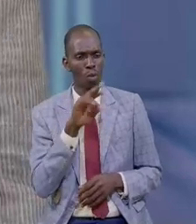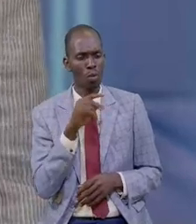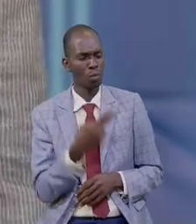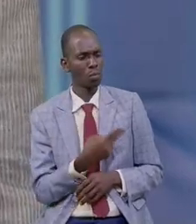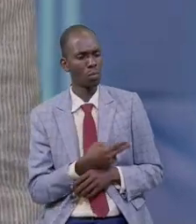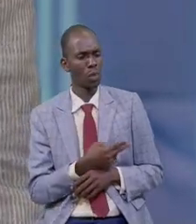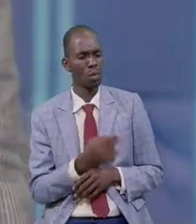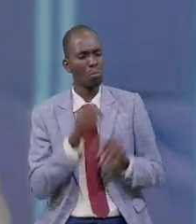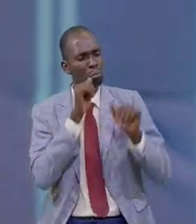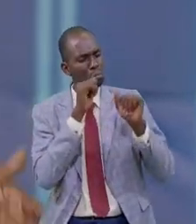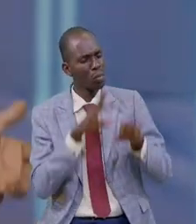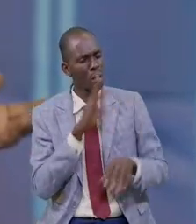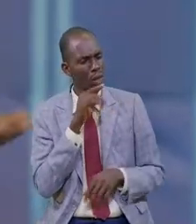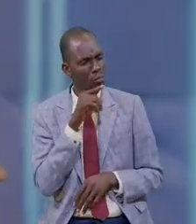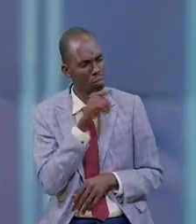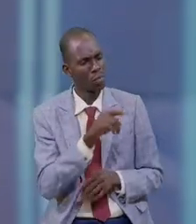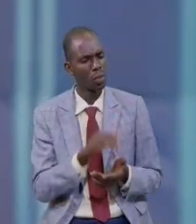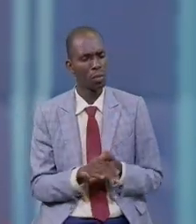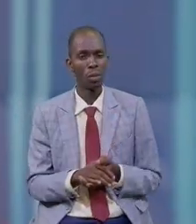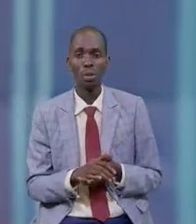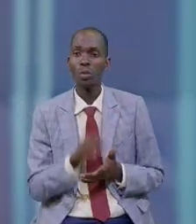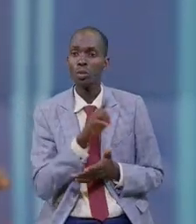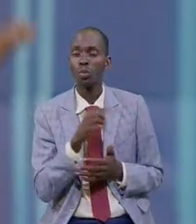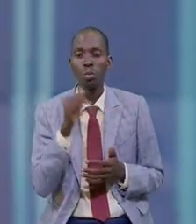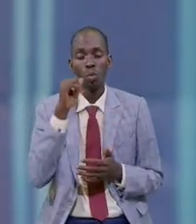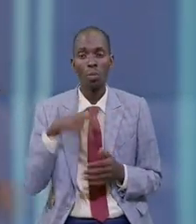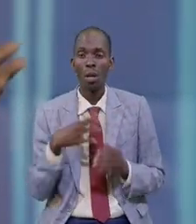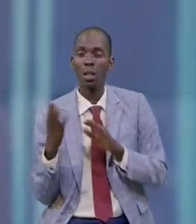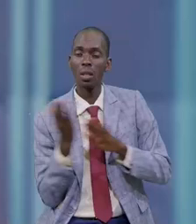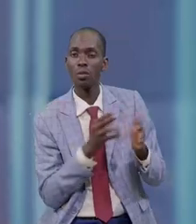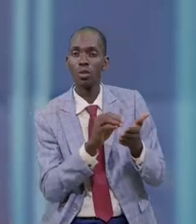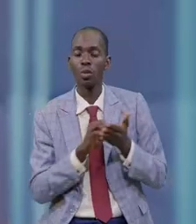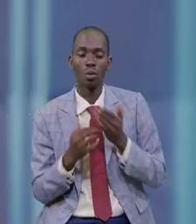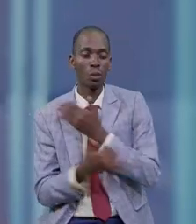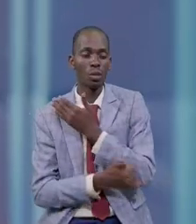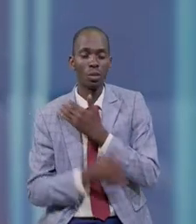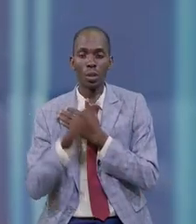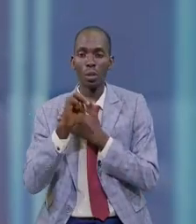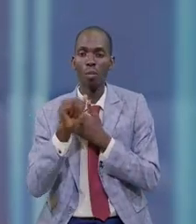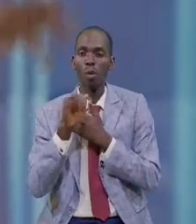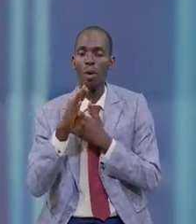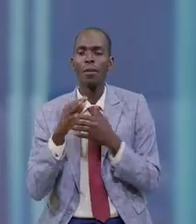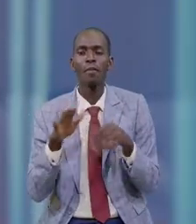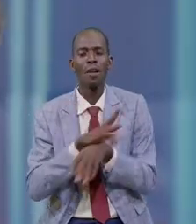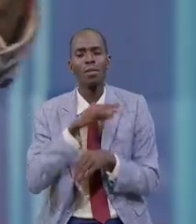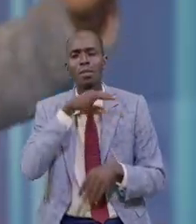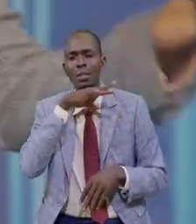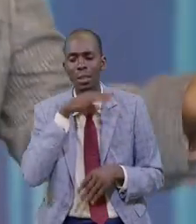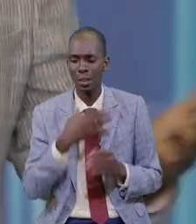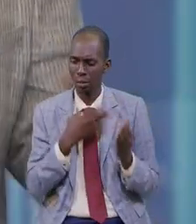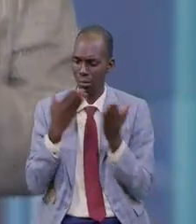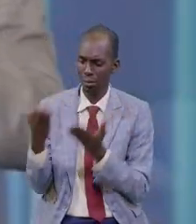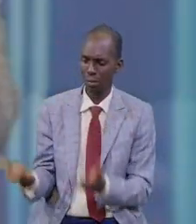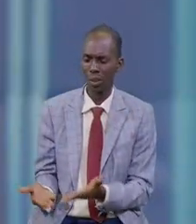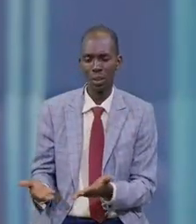pays de corruption tu es venu ici faire confiance au dieu que tu ne connaissais pas